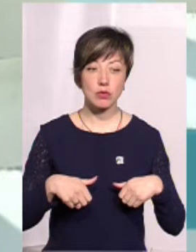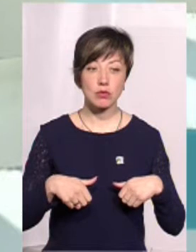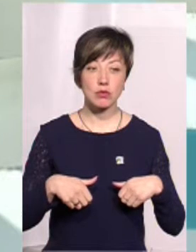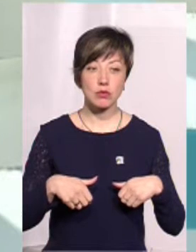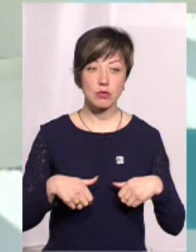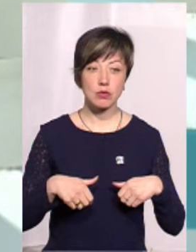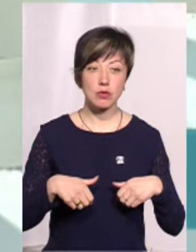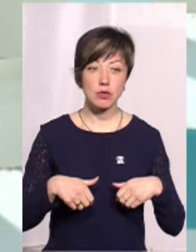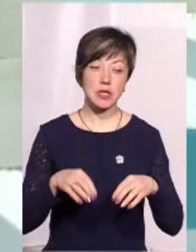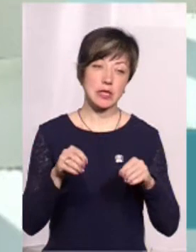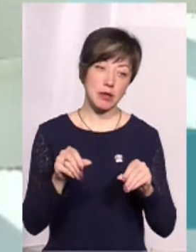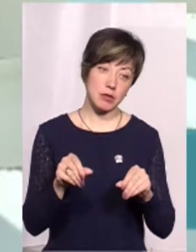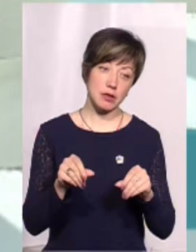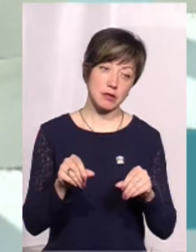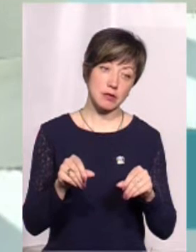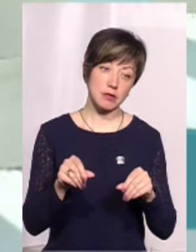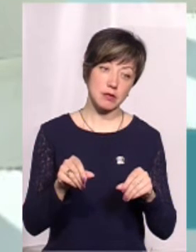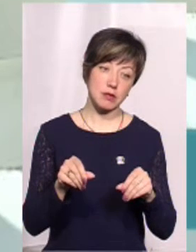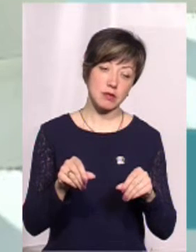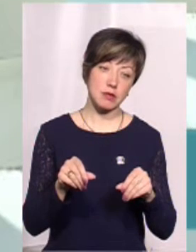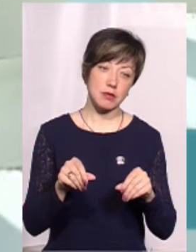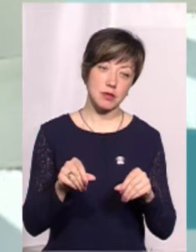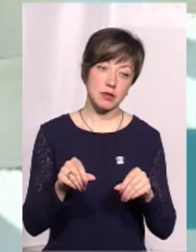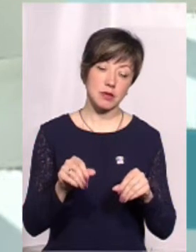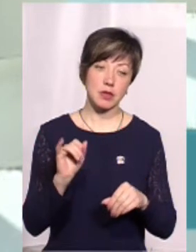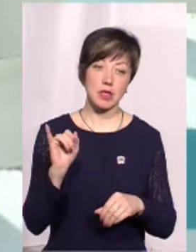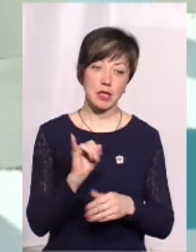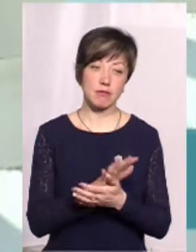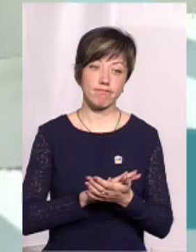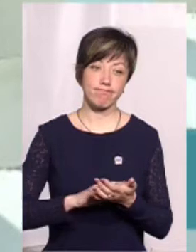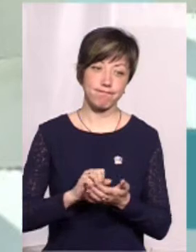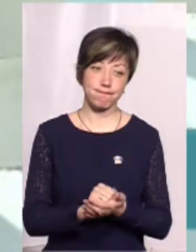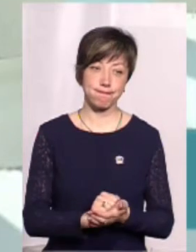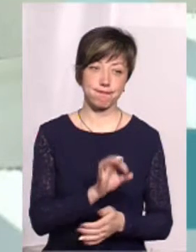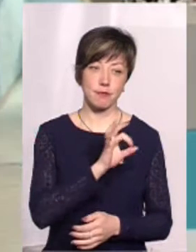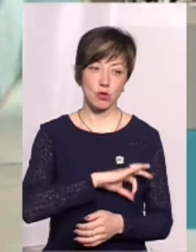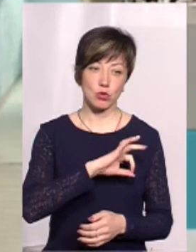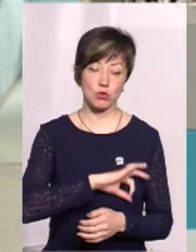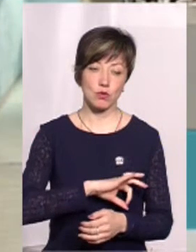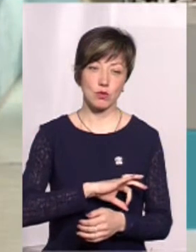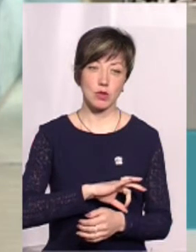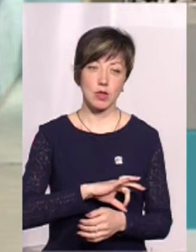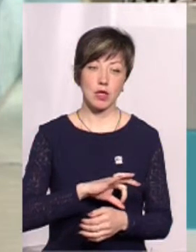вже, землі і нещадно їх експлуатують,